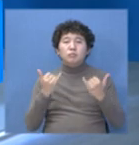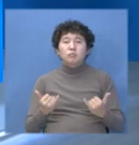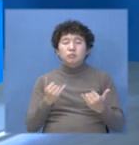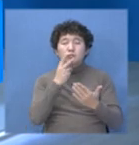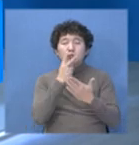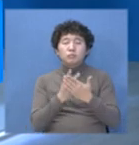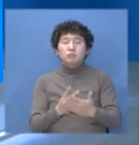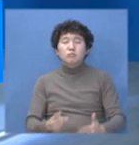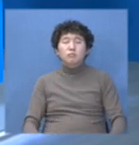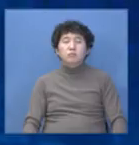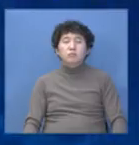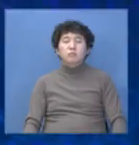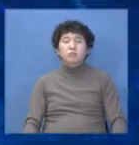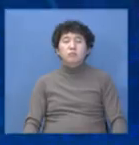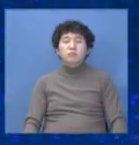көретіндеріңіз.